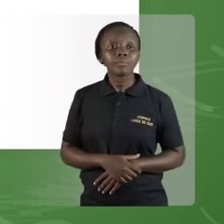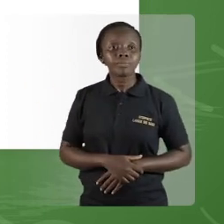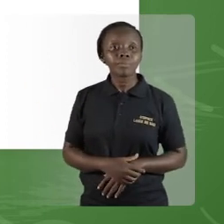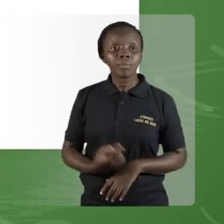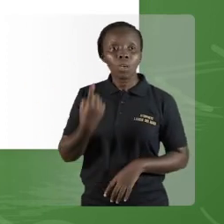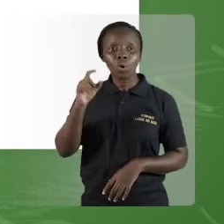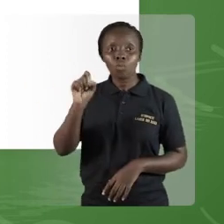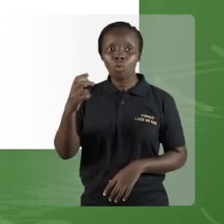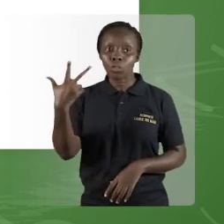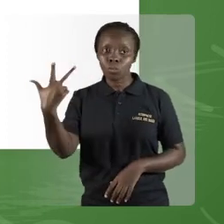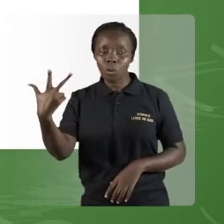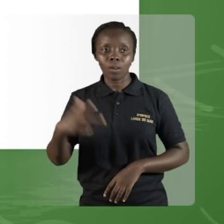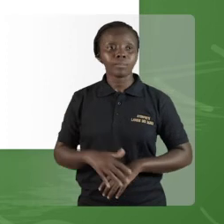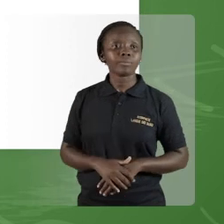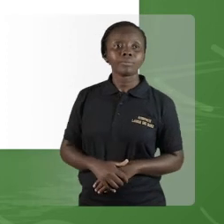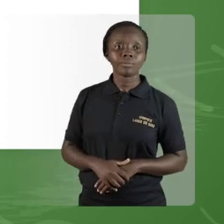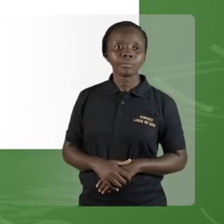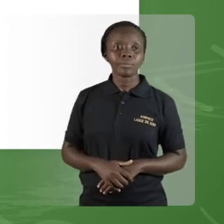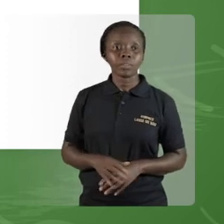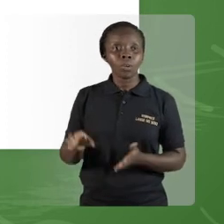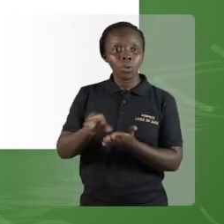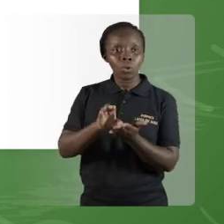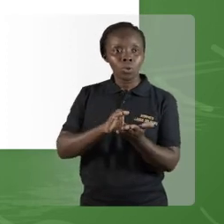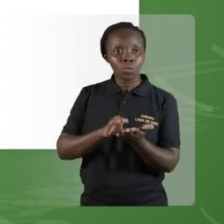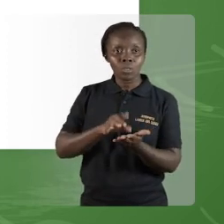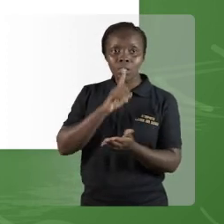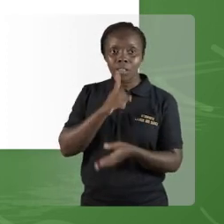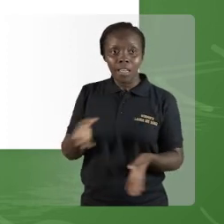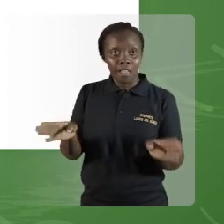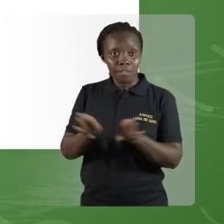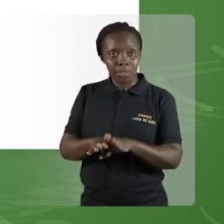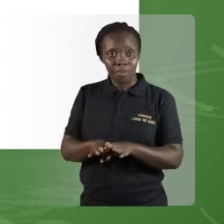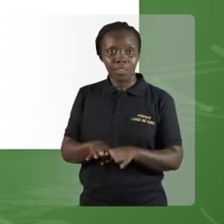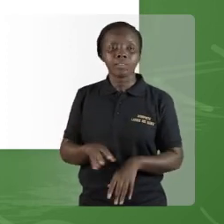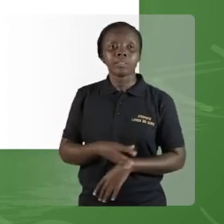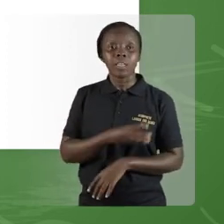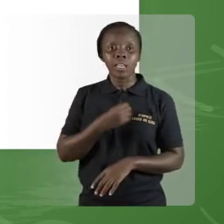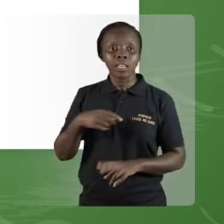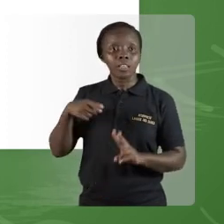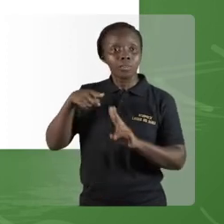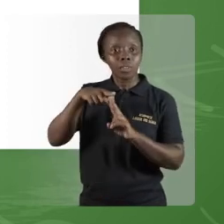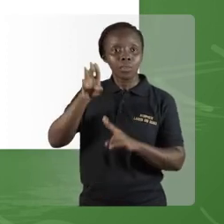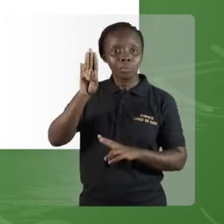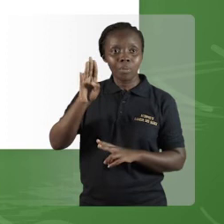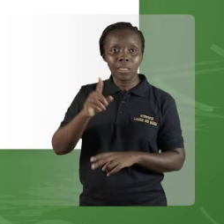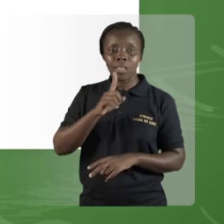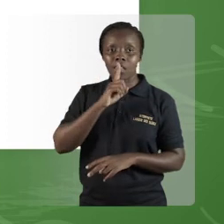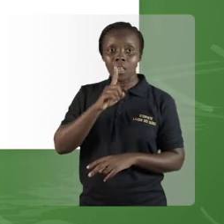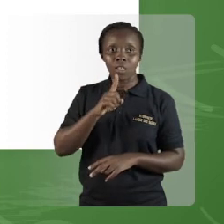1, 3. Le circuit est fermé et la valeur de B est nulle.